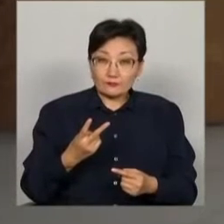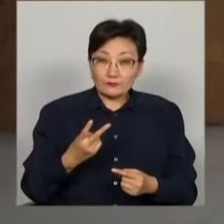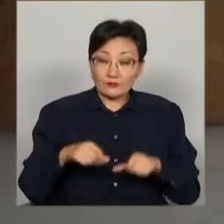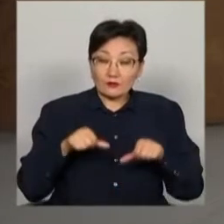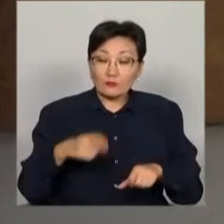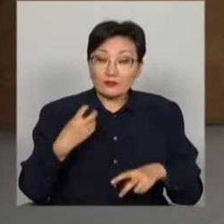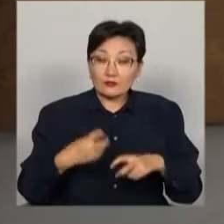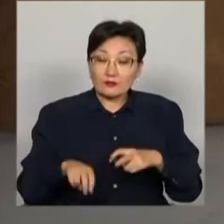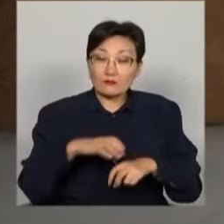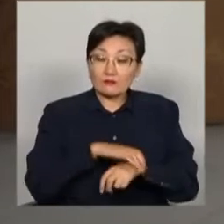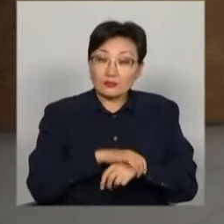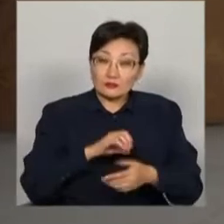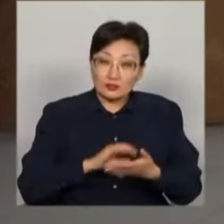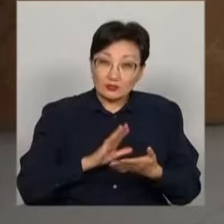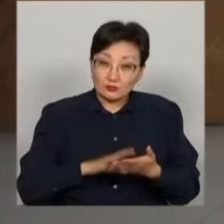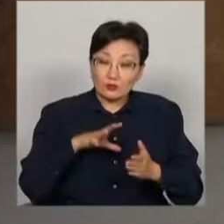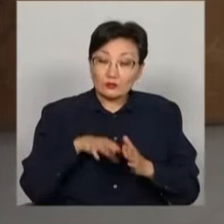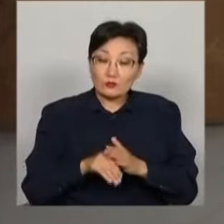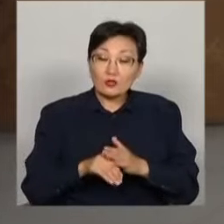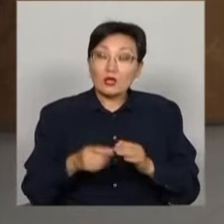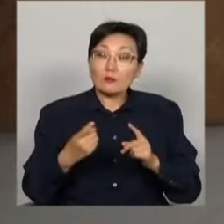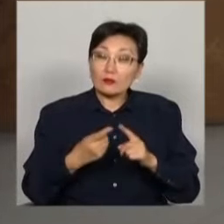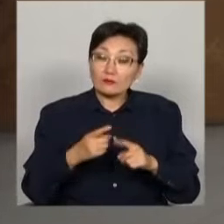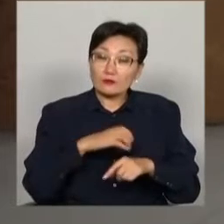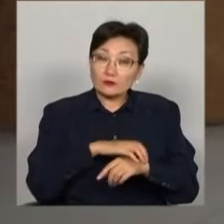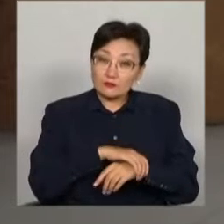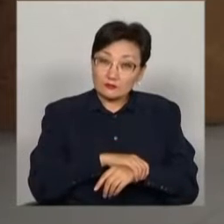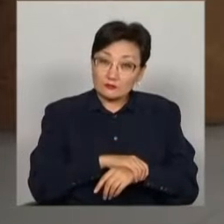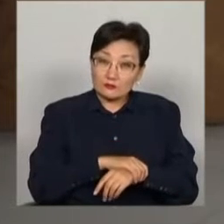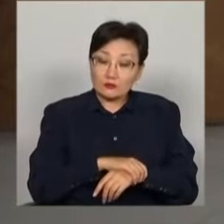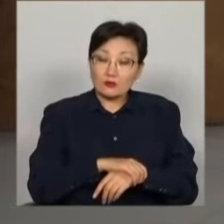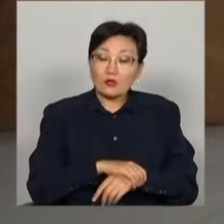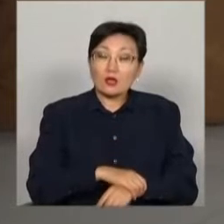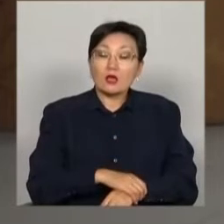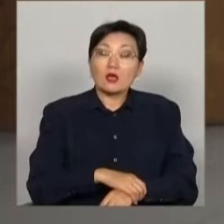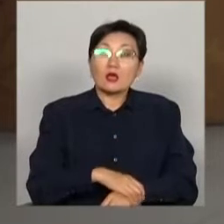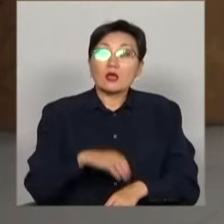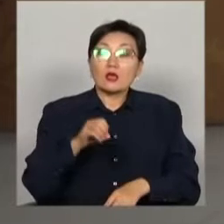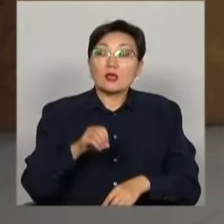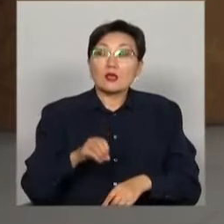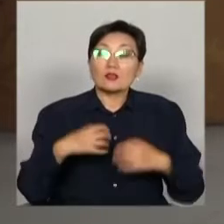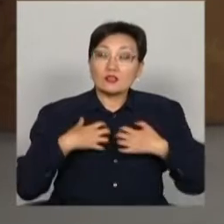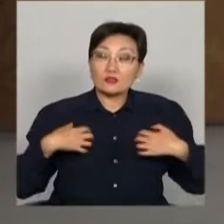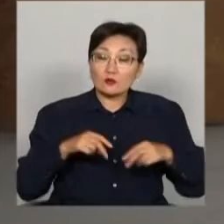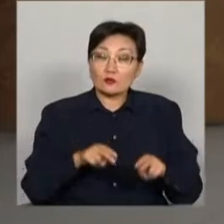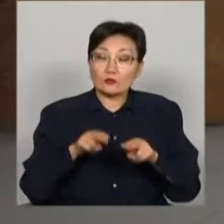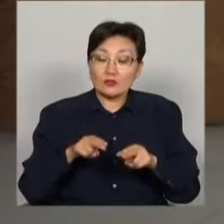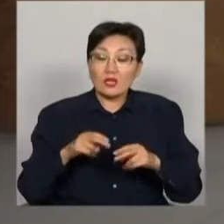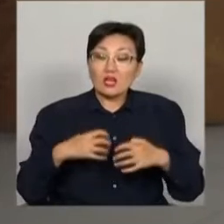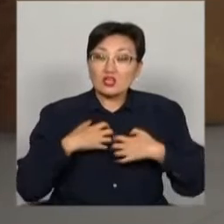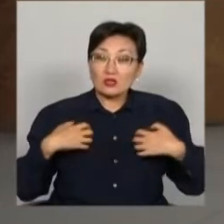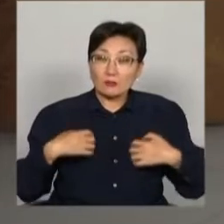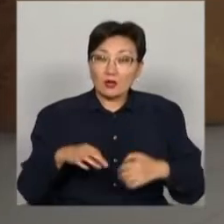құқық бұзушылық тіркелді. Оның жаңағы біреуі жаңағы елікті ату және жабайы шошқаны